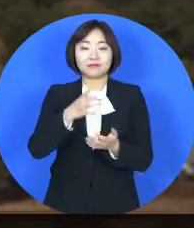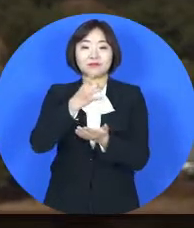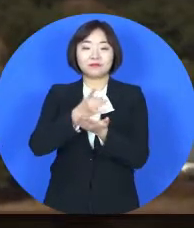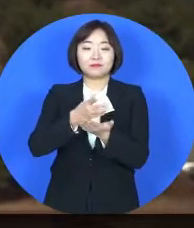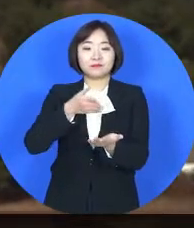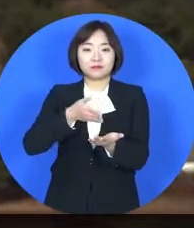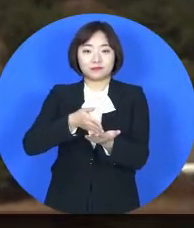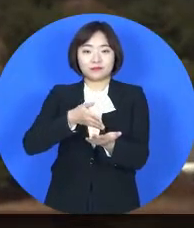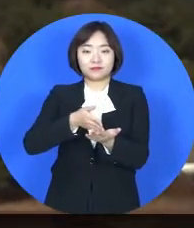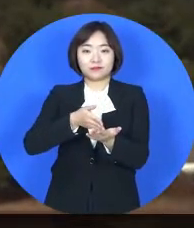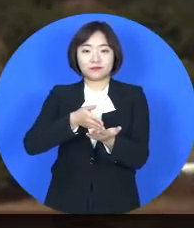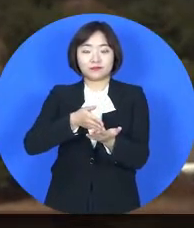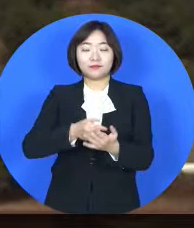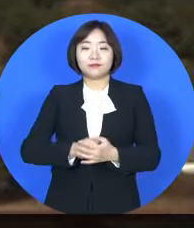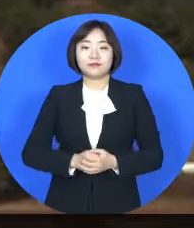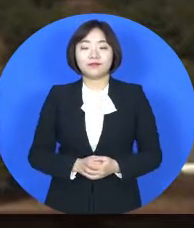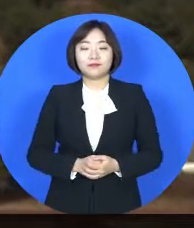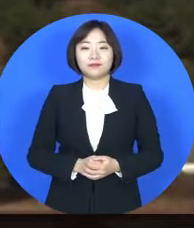여러분 안녕하십니까. 추나 뉴스입니다.